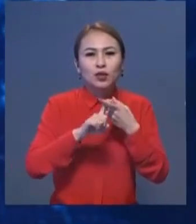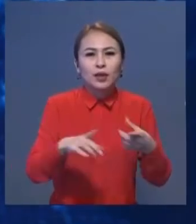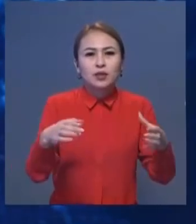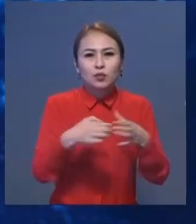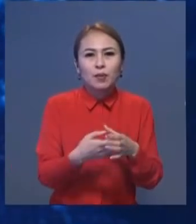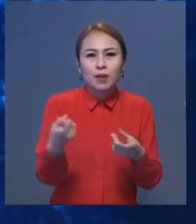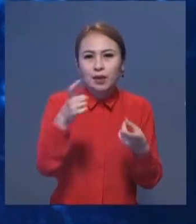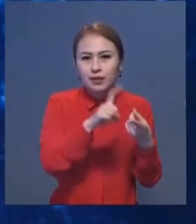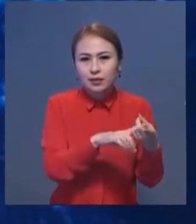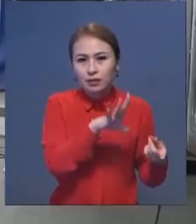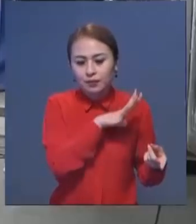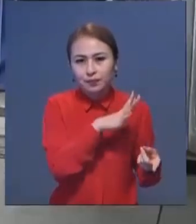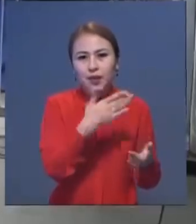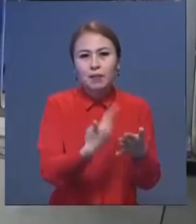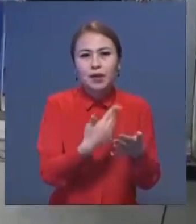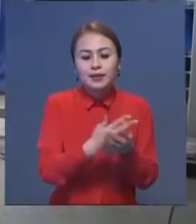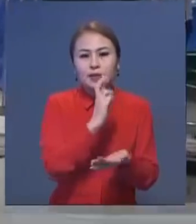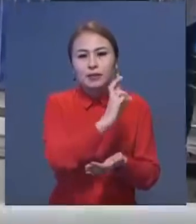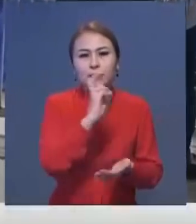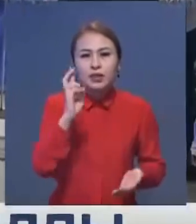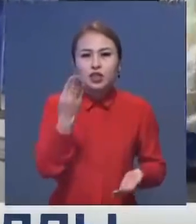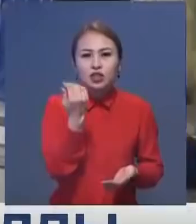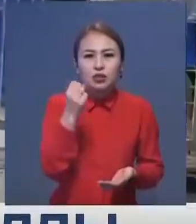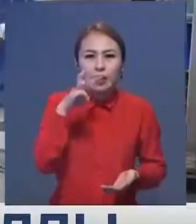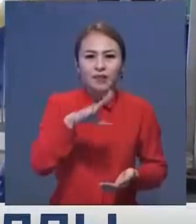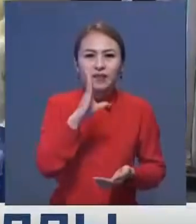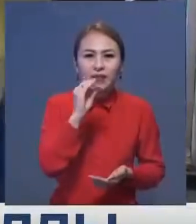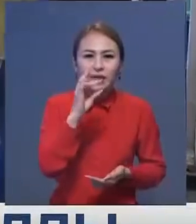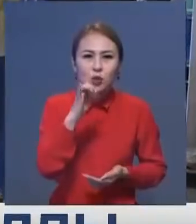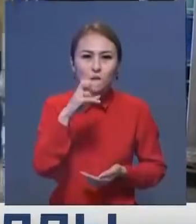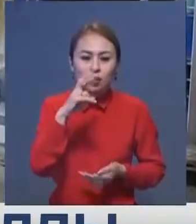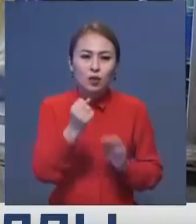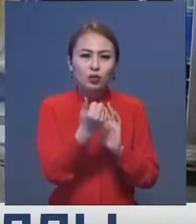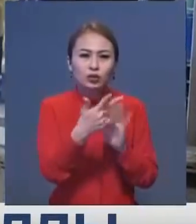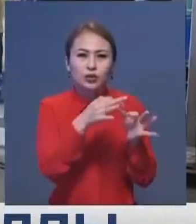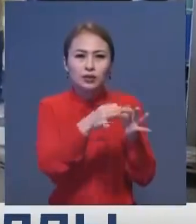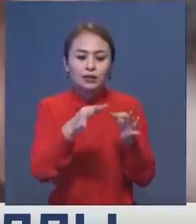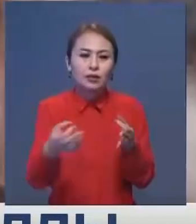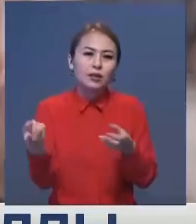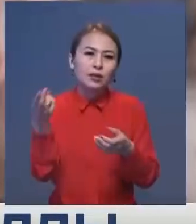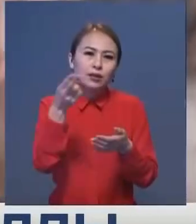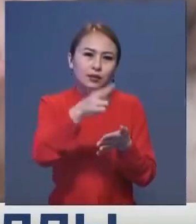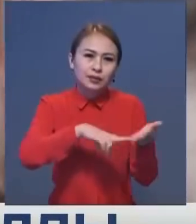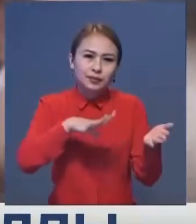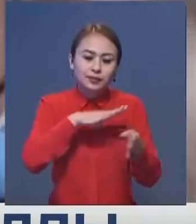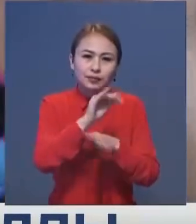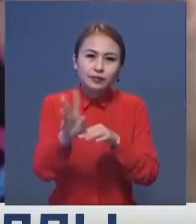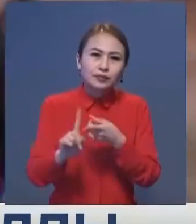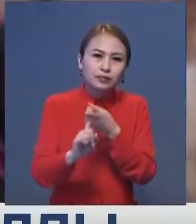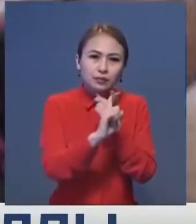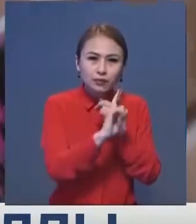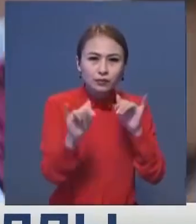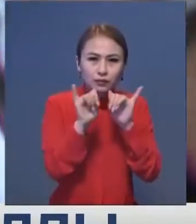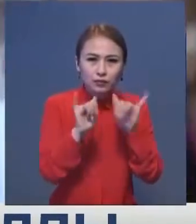вирустың мутацияларымен байланыстырып отыр. Мәселен, бразилиялық штам Венесуэланың 13 штатында тіркелген екен.